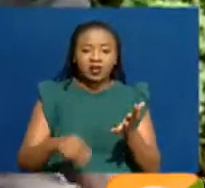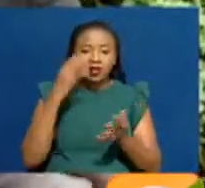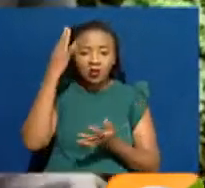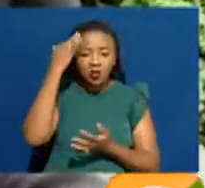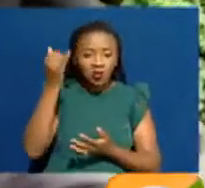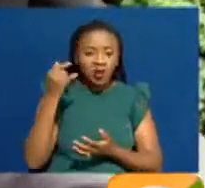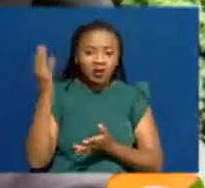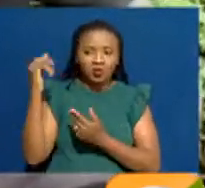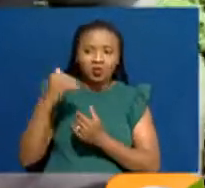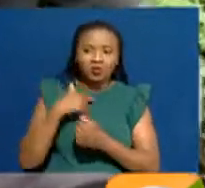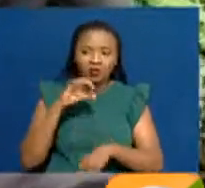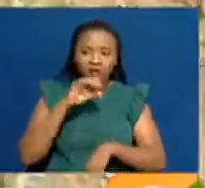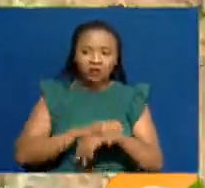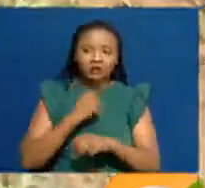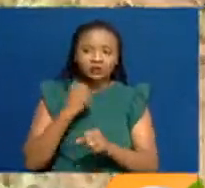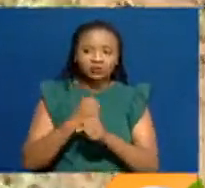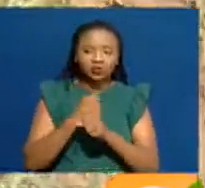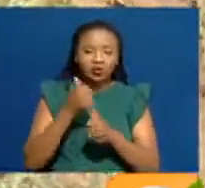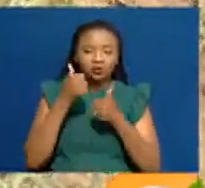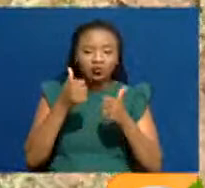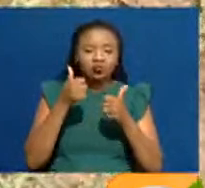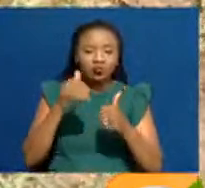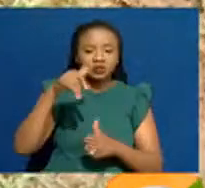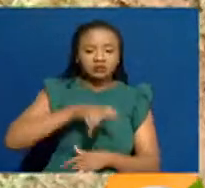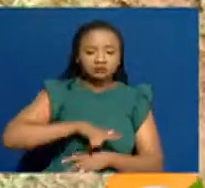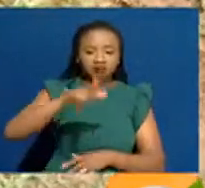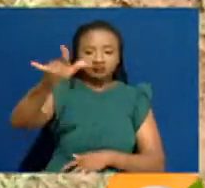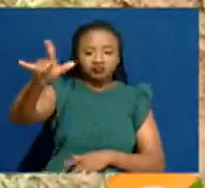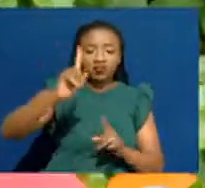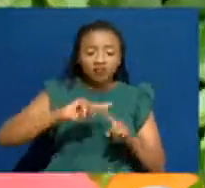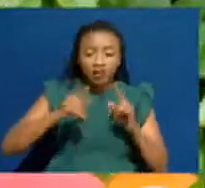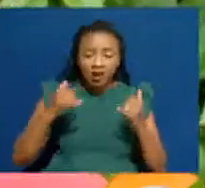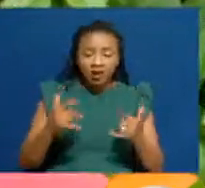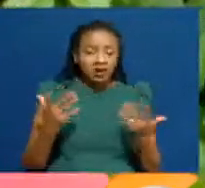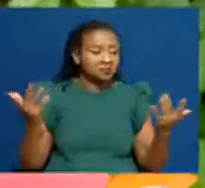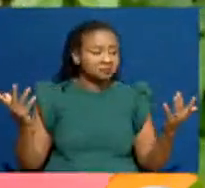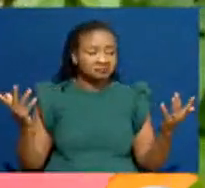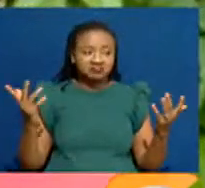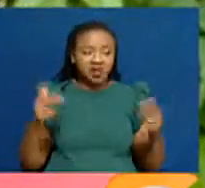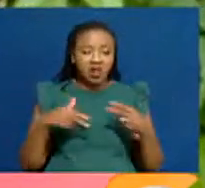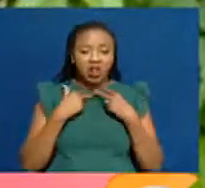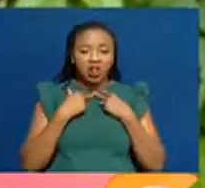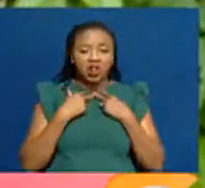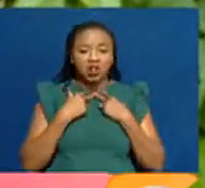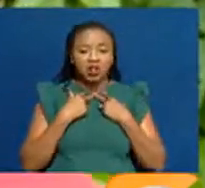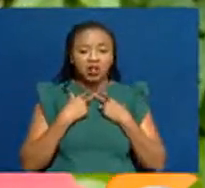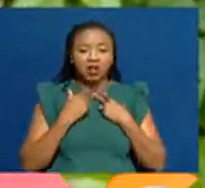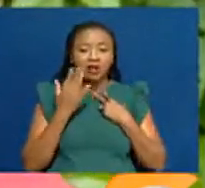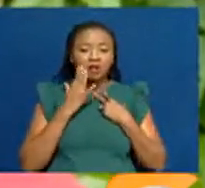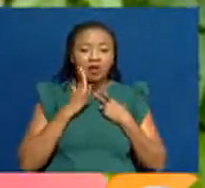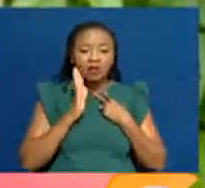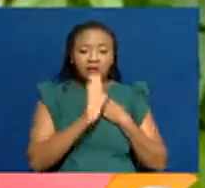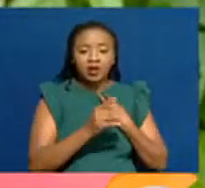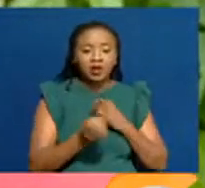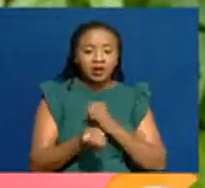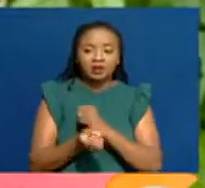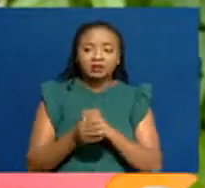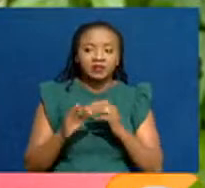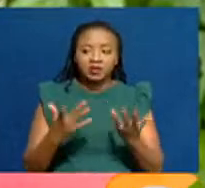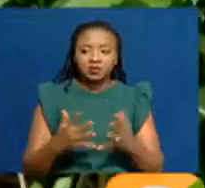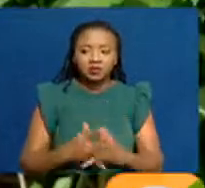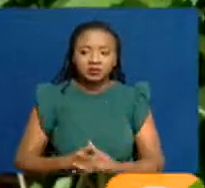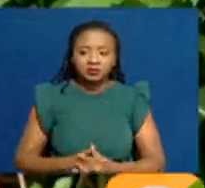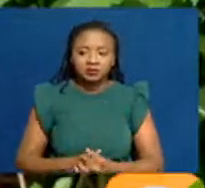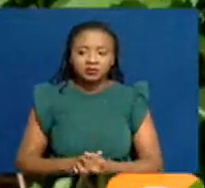nzuri, lakini sasa amesalia kwenye giza tororo, huku ndoto yake ikizimwa. Mamake anasimulia